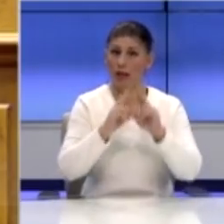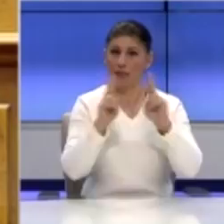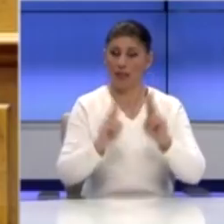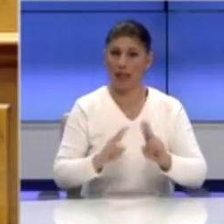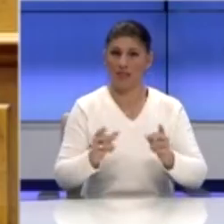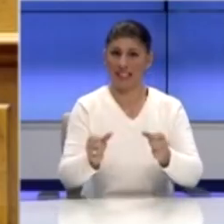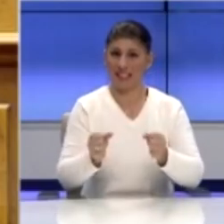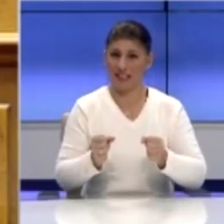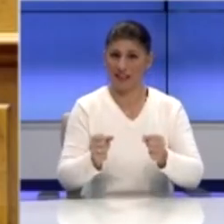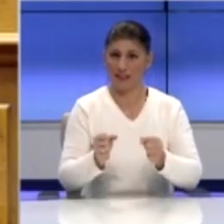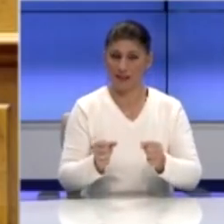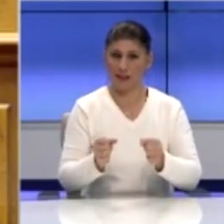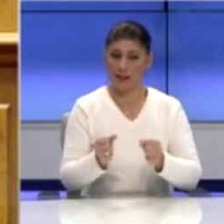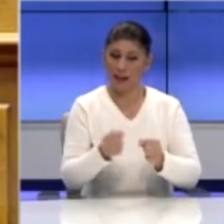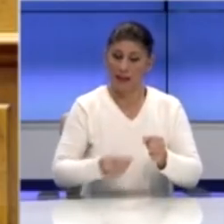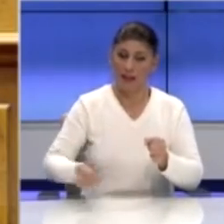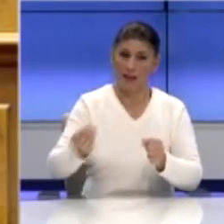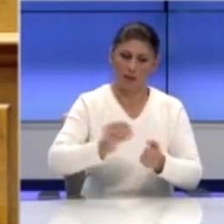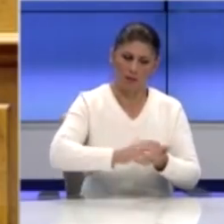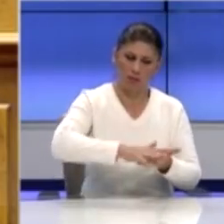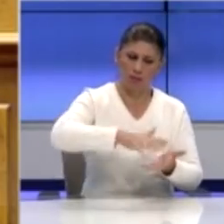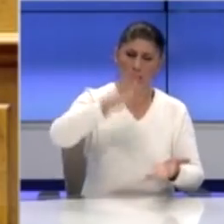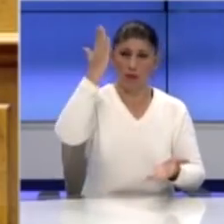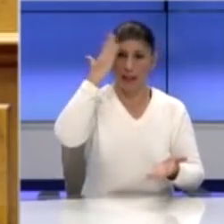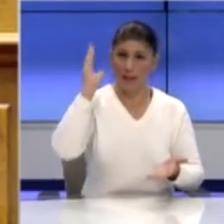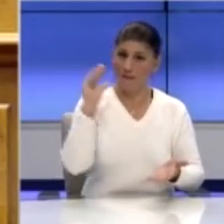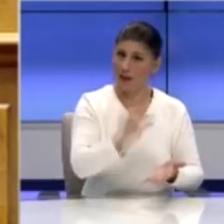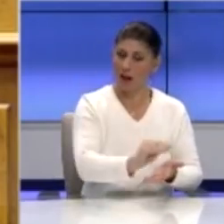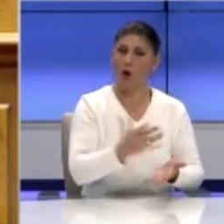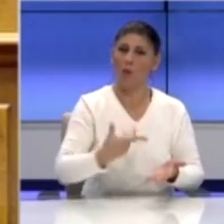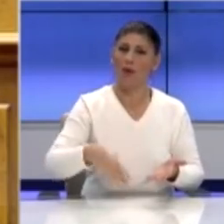διεθνή κρίση υπερσυσσόρευσης κεφαλαίου που πλέον